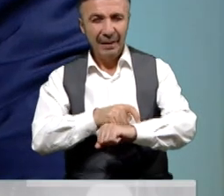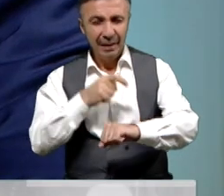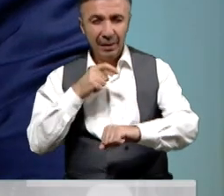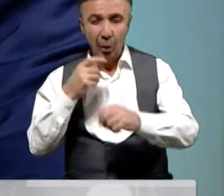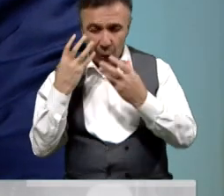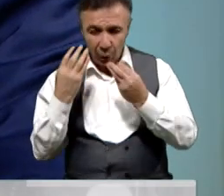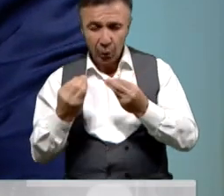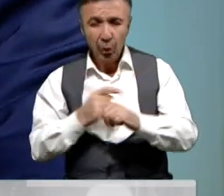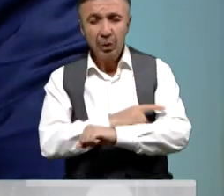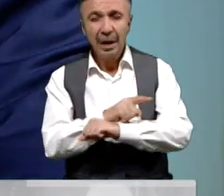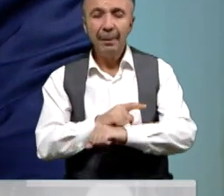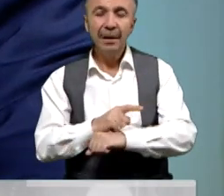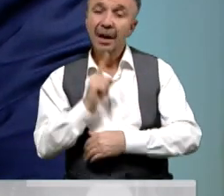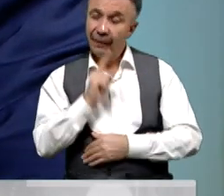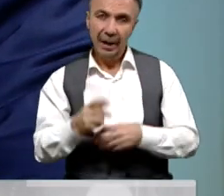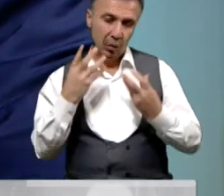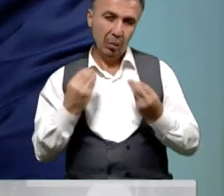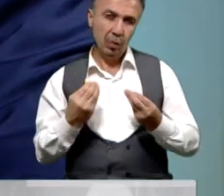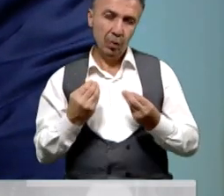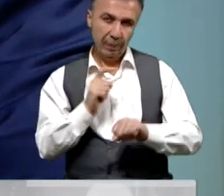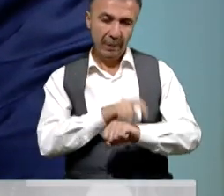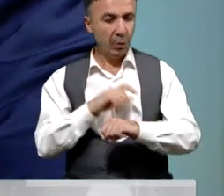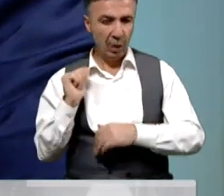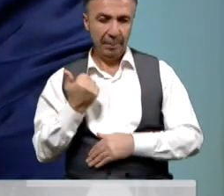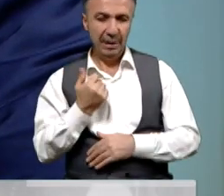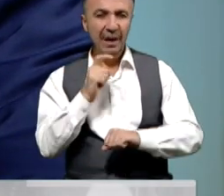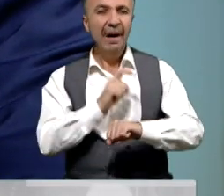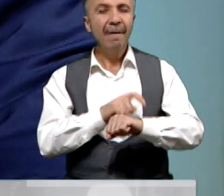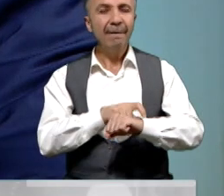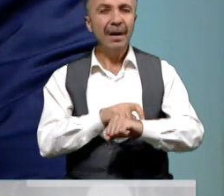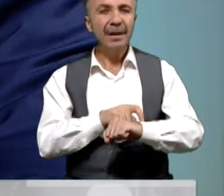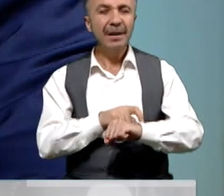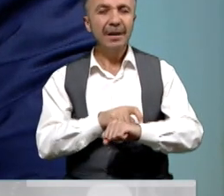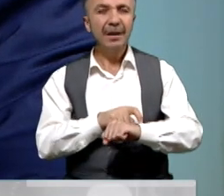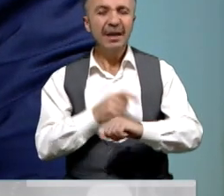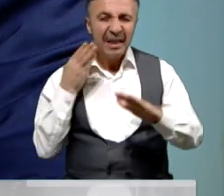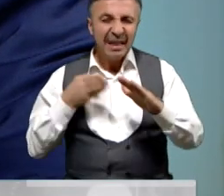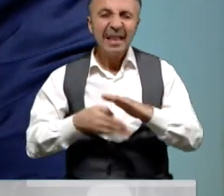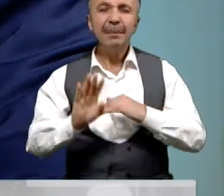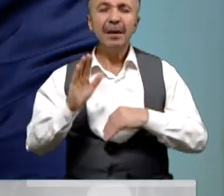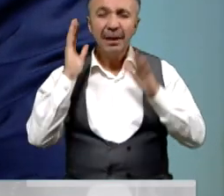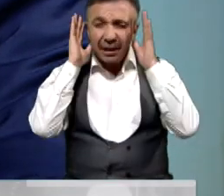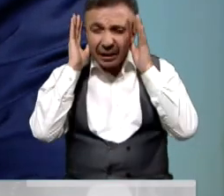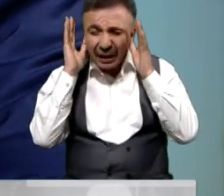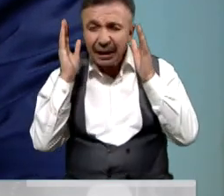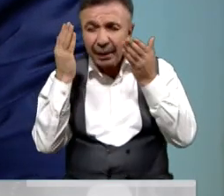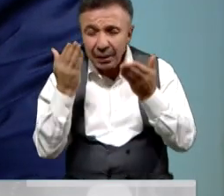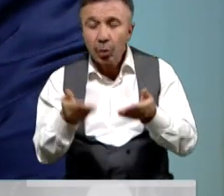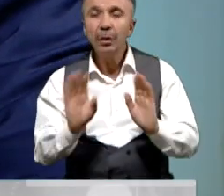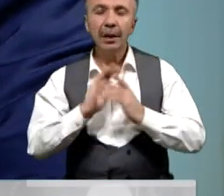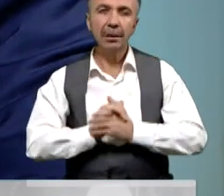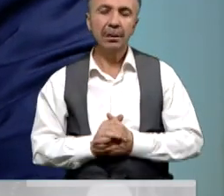vakte vurgu yapıyor burada Dolayısıyla vakit girmeden kılınan namaz geçerli değildir farz olarak